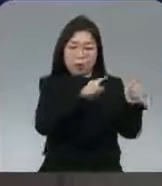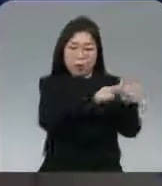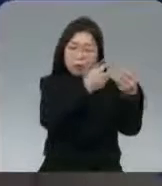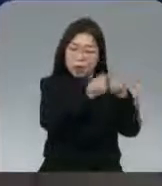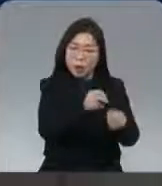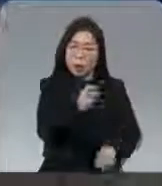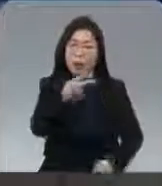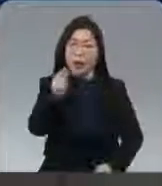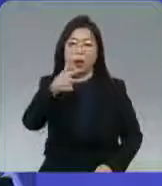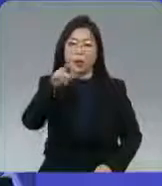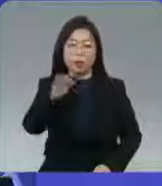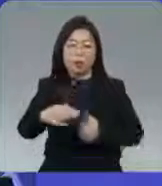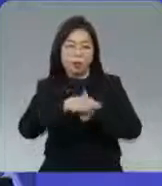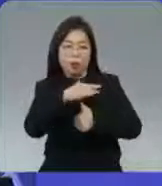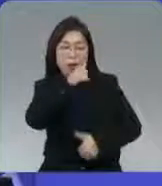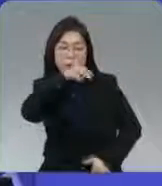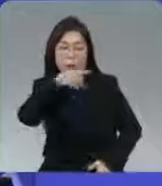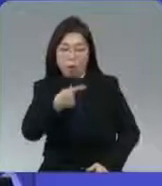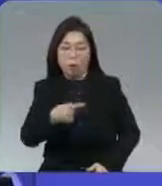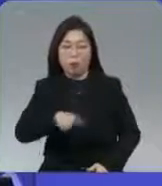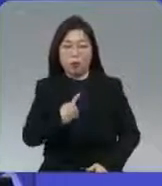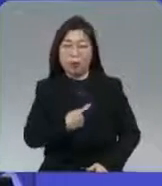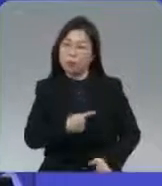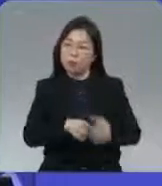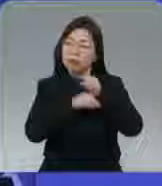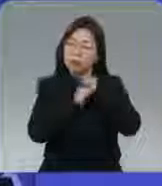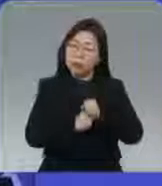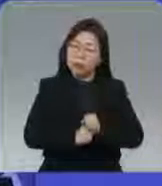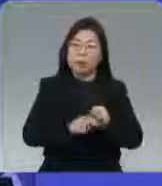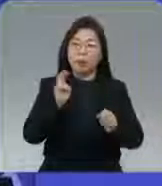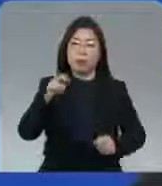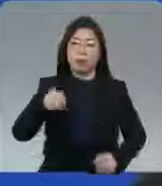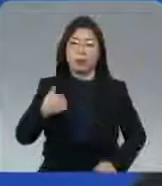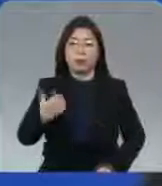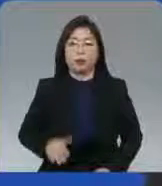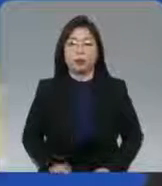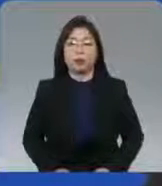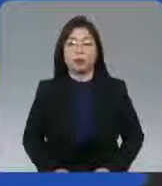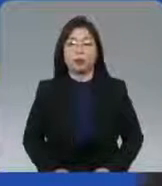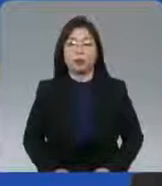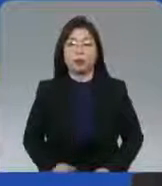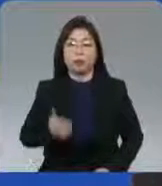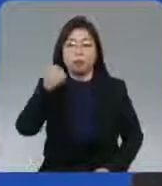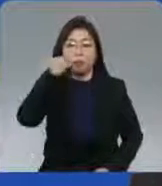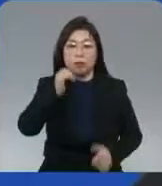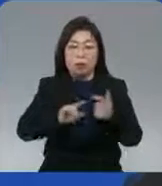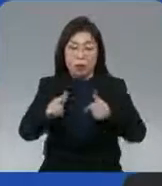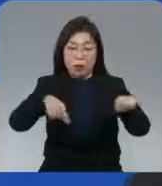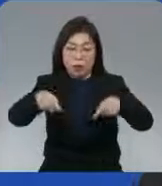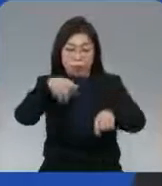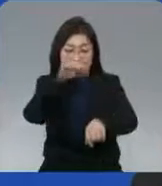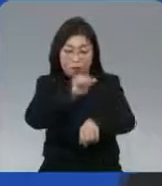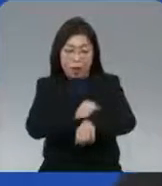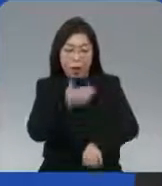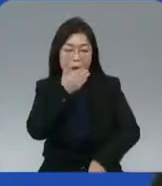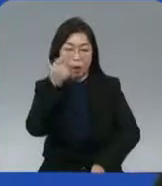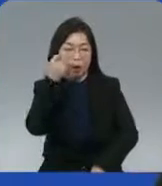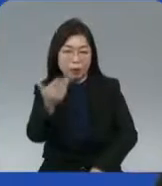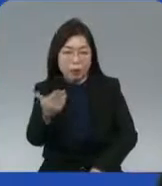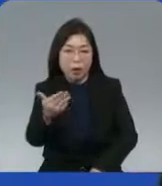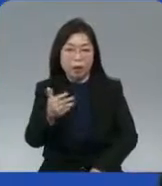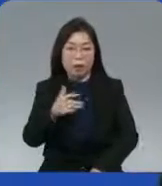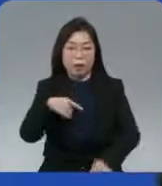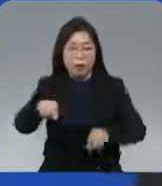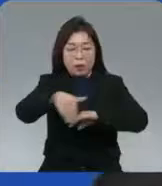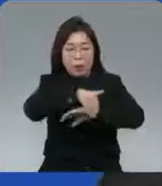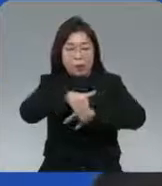đưa ra Tâm nghìn là một tổng thống kinh tế được chuẩn bị đầy đủ những bạn từ kinh nghiệm hành chính và năng lực thực thì chính sách Tuy nhiên ôm y